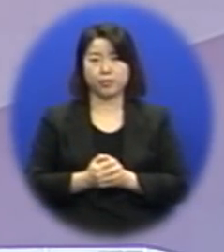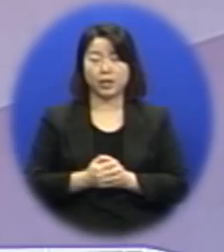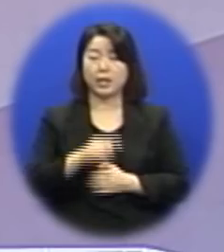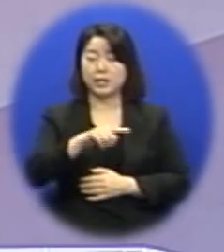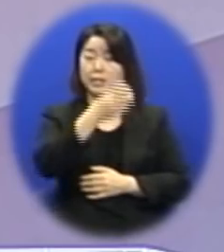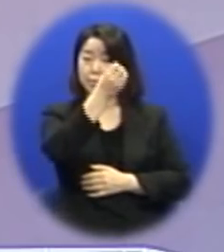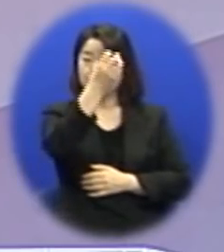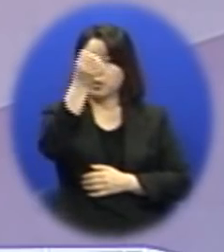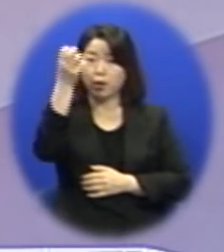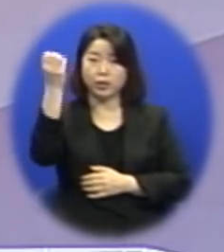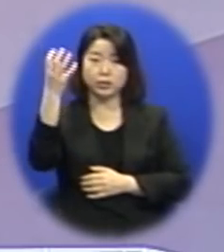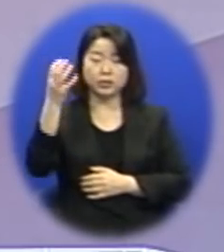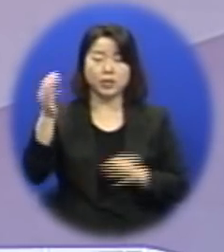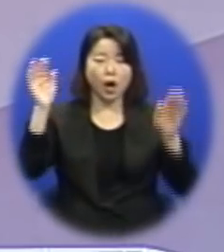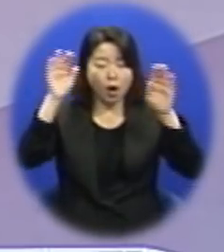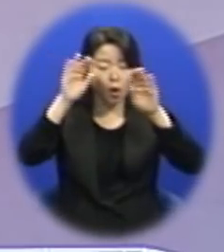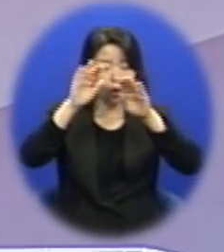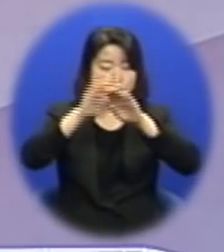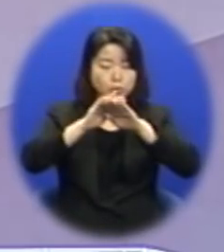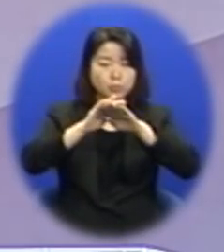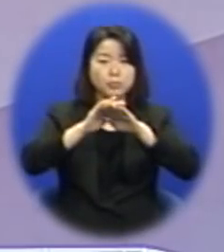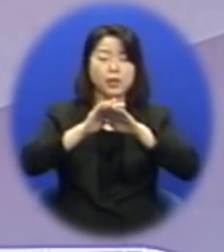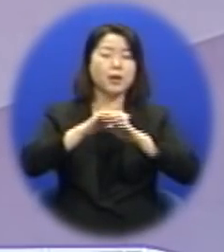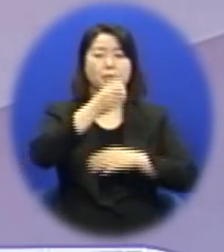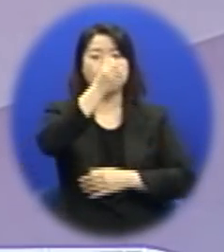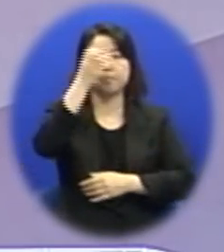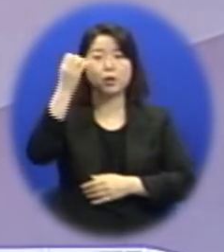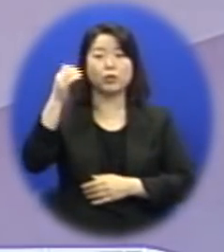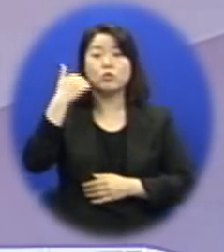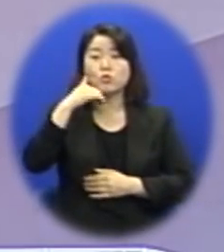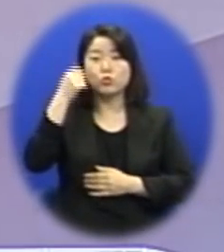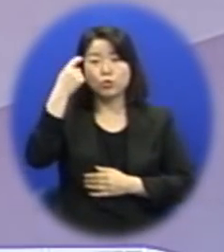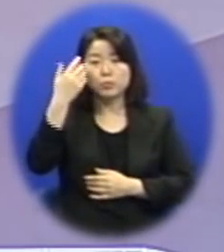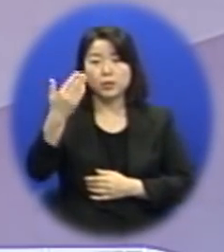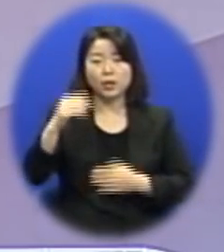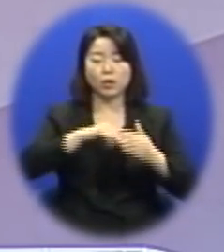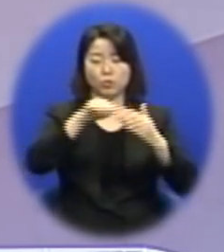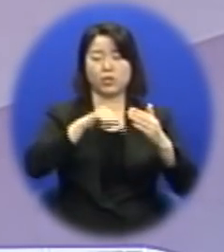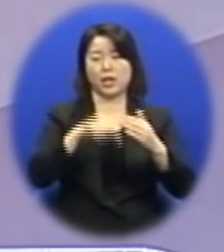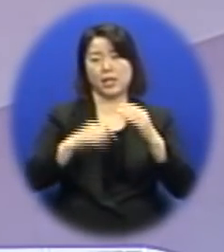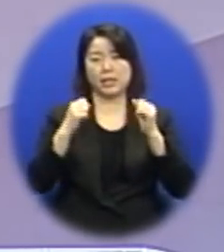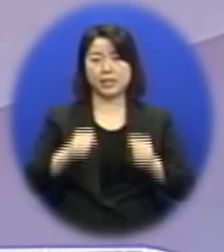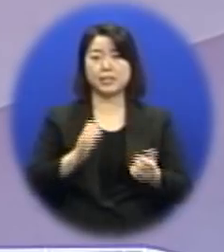이 별은 어두운 밤의 별은 누구지요 우리 안에 계신